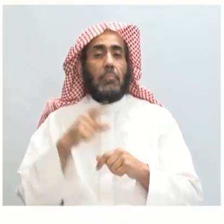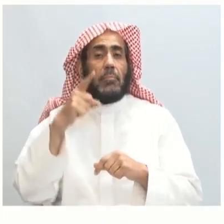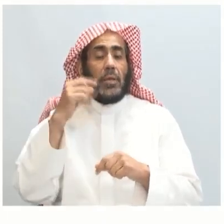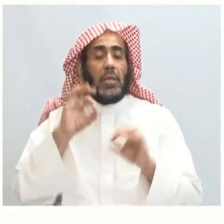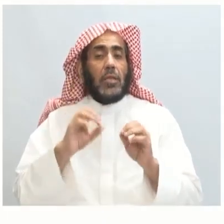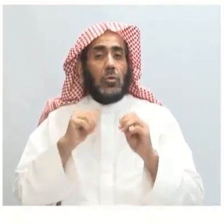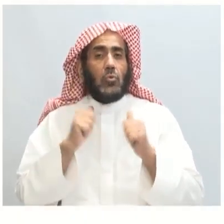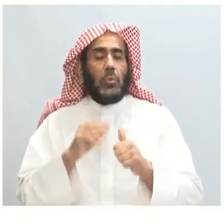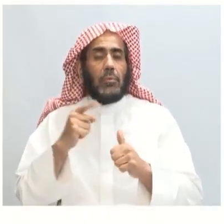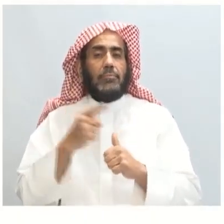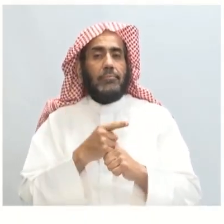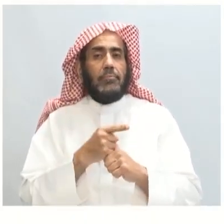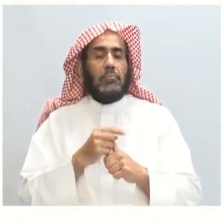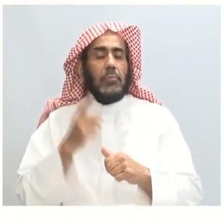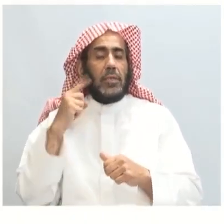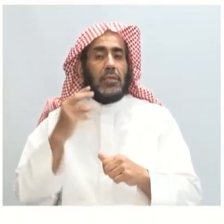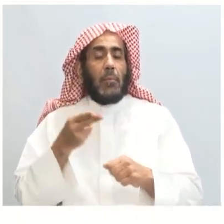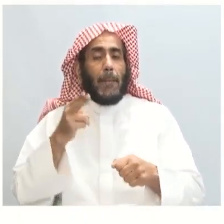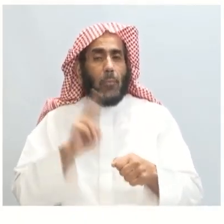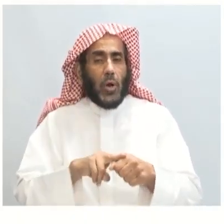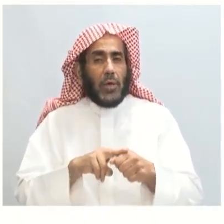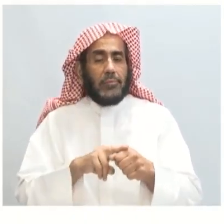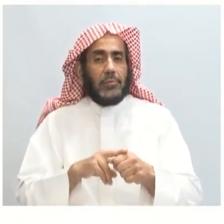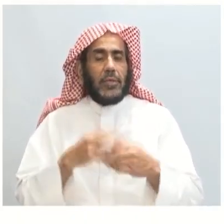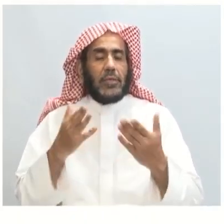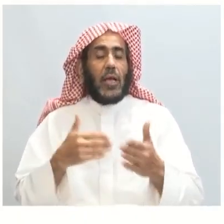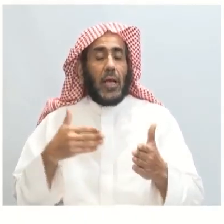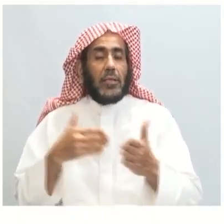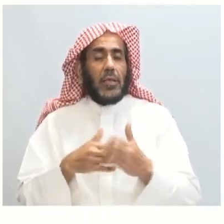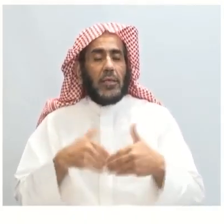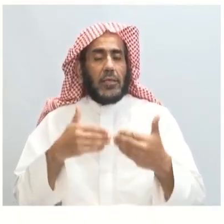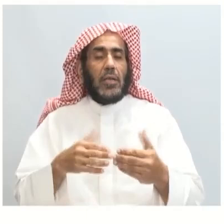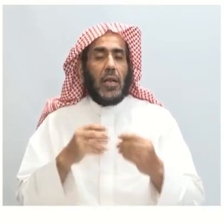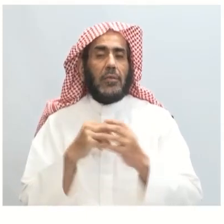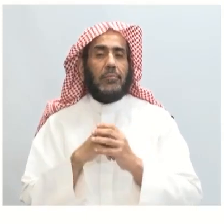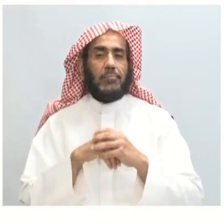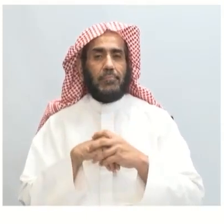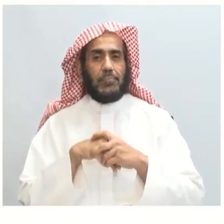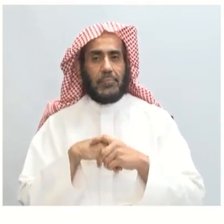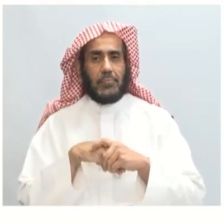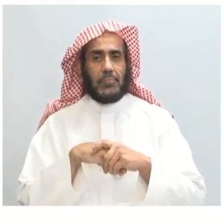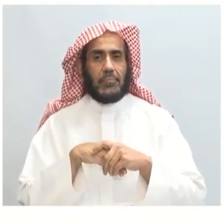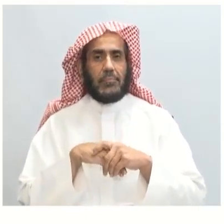طلابي وطالباتي نستمع مره اخرى للنصح حتى نستكمل الحل